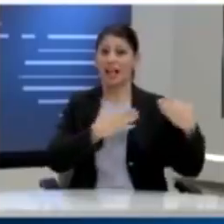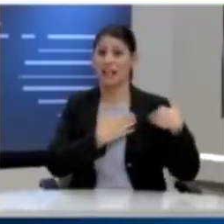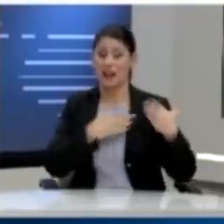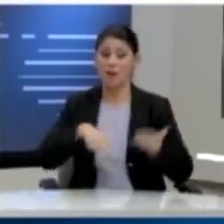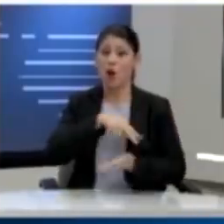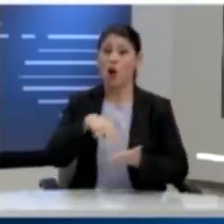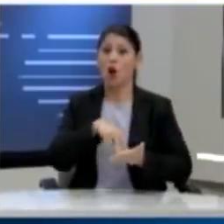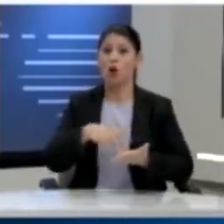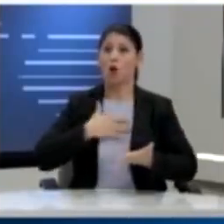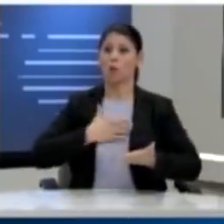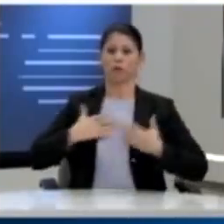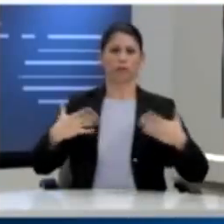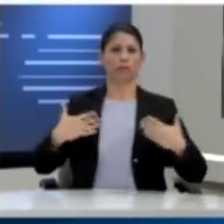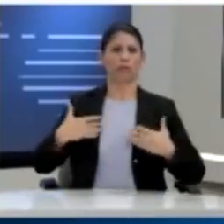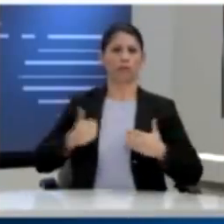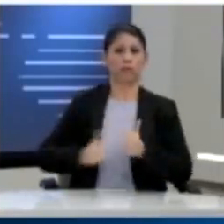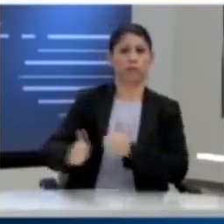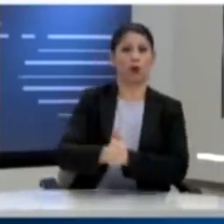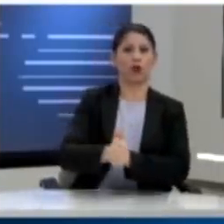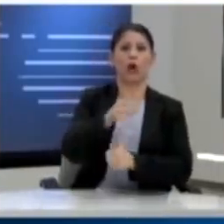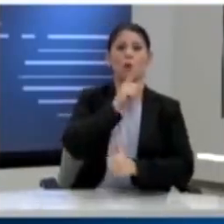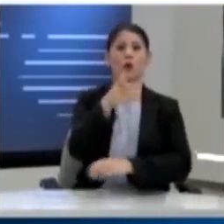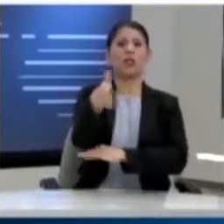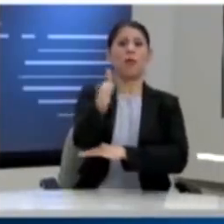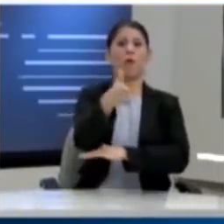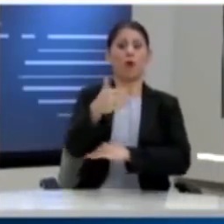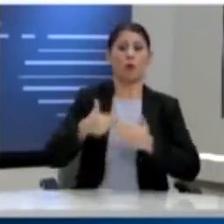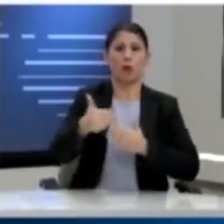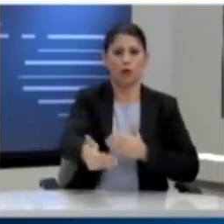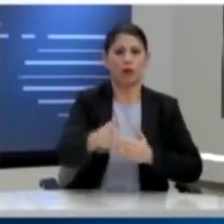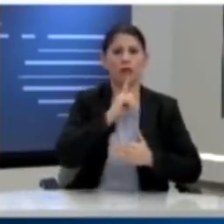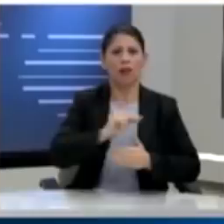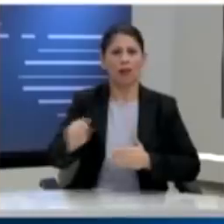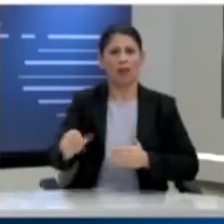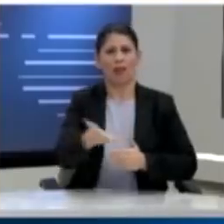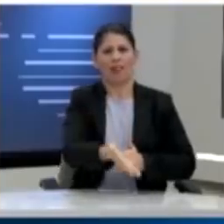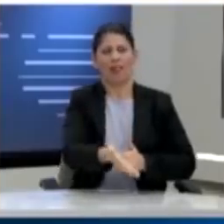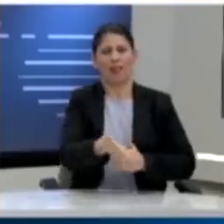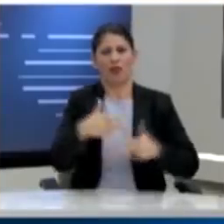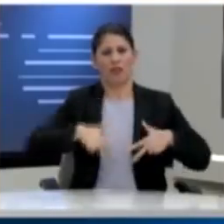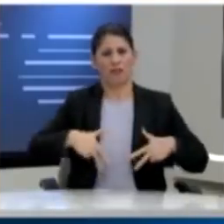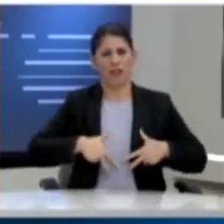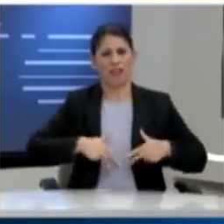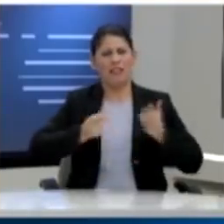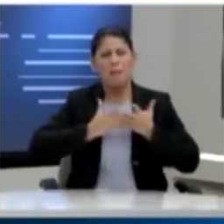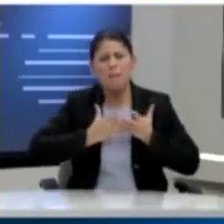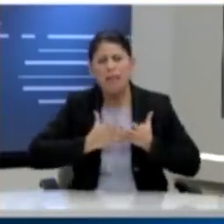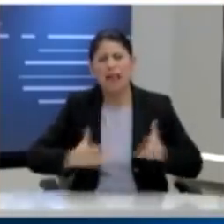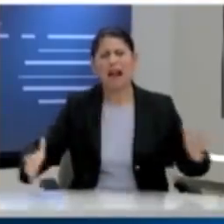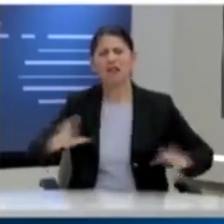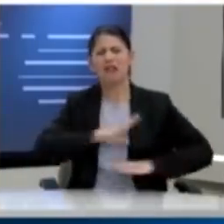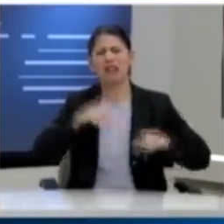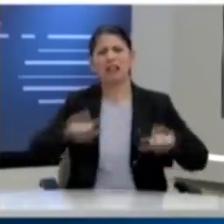περιοχή, όταν έχει μετατρέψει τη χώρα σε ένα απέραντο αμερικανοατοϊκό στρατόπεδο?